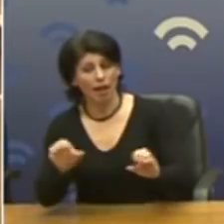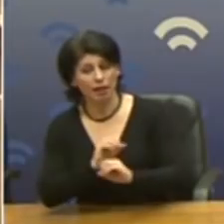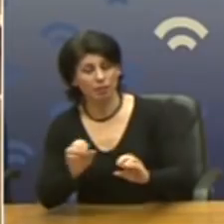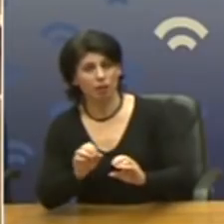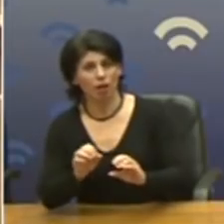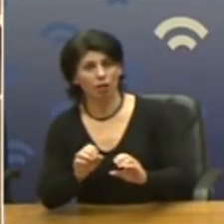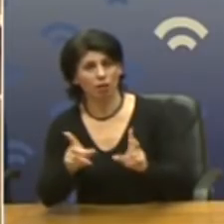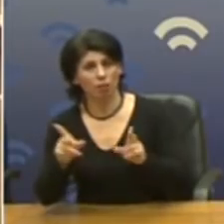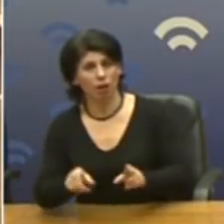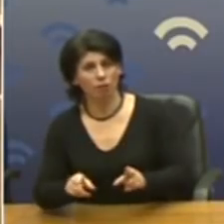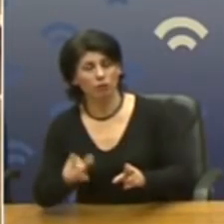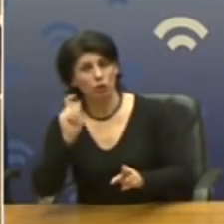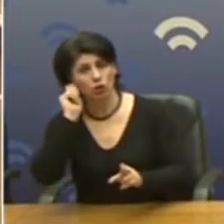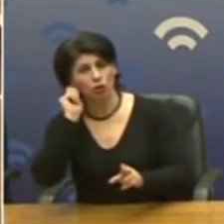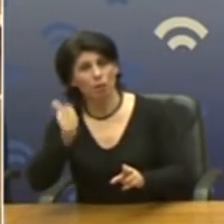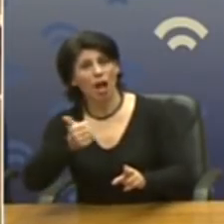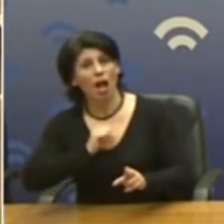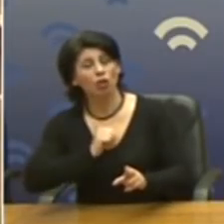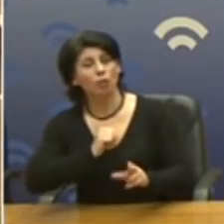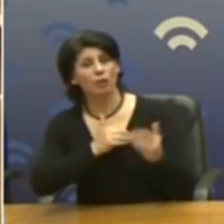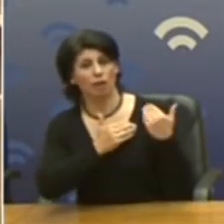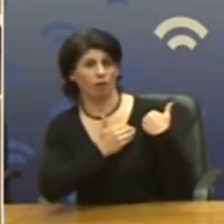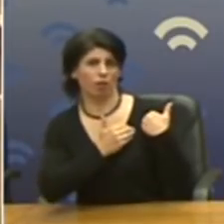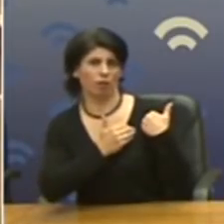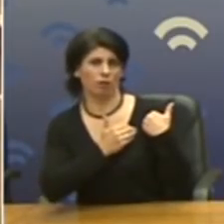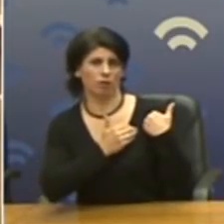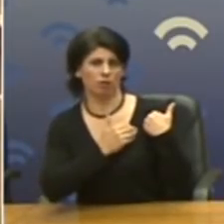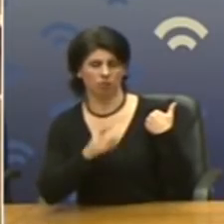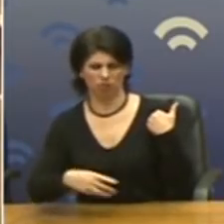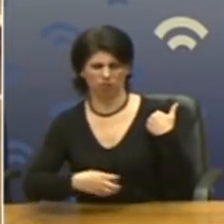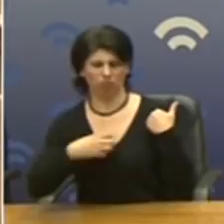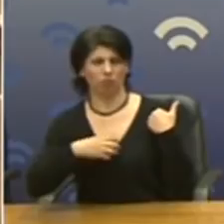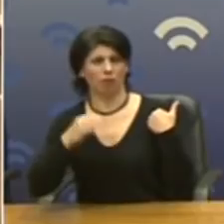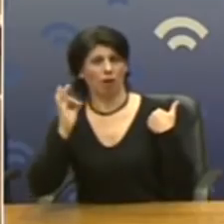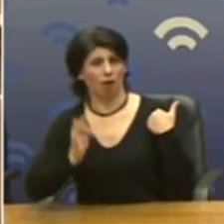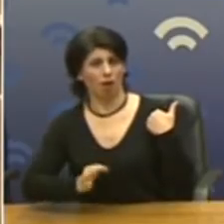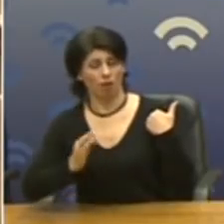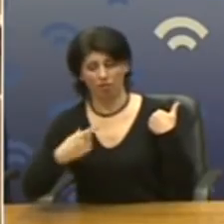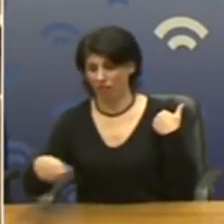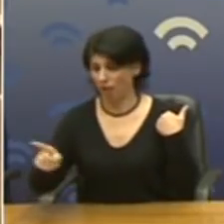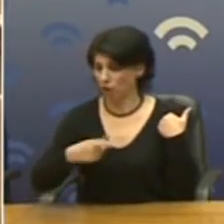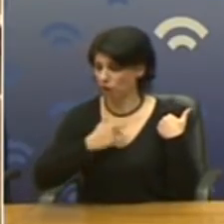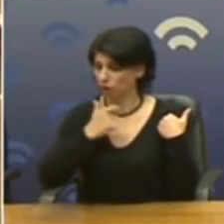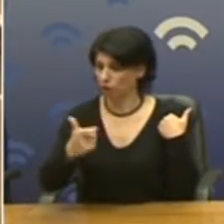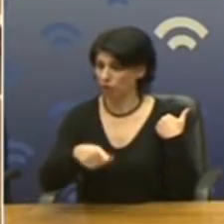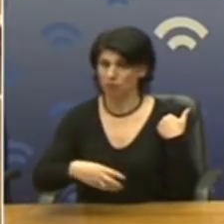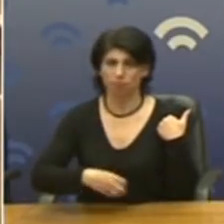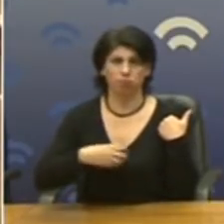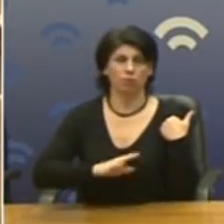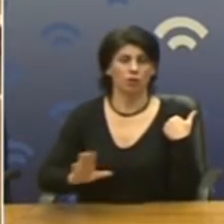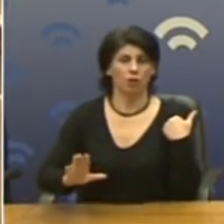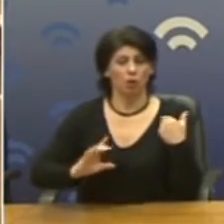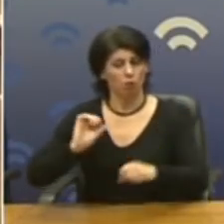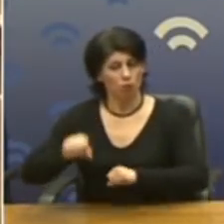στο όνομα της ατομικής ευθύνης πάλι. Φημώνεται κάθε διαφορετική φωνή που μάχεται για τα